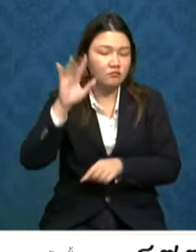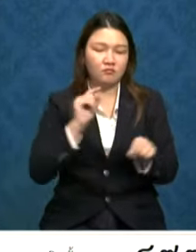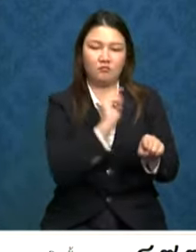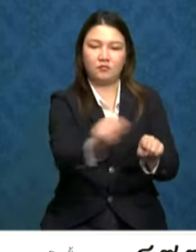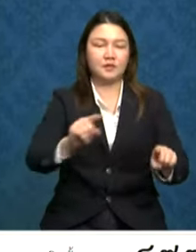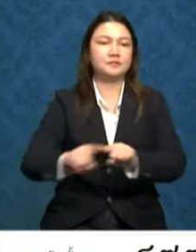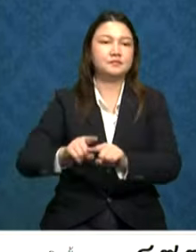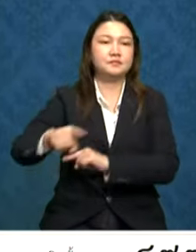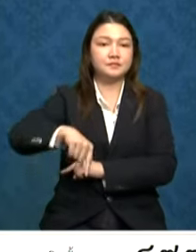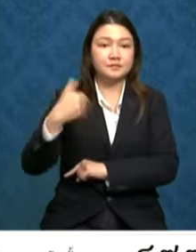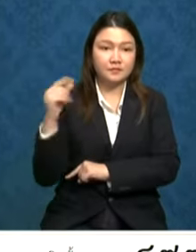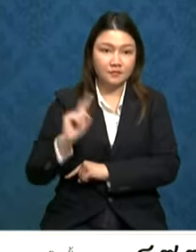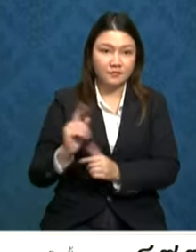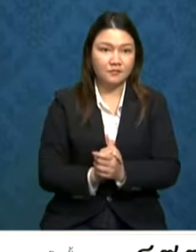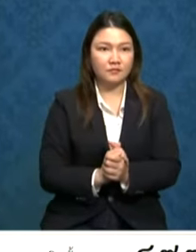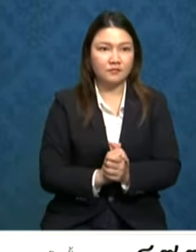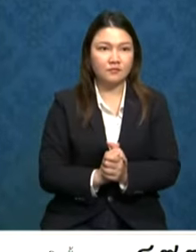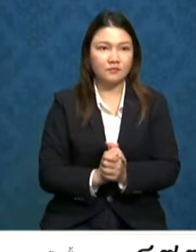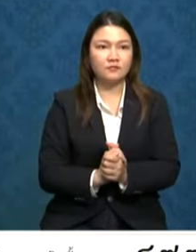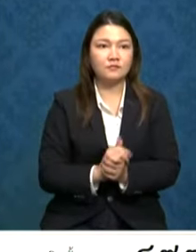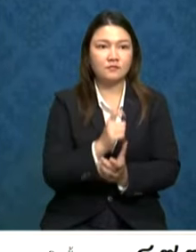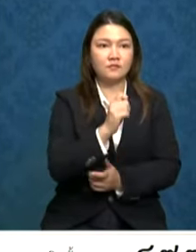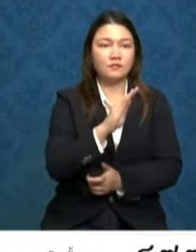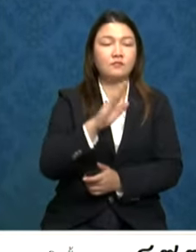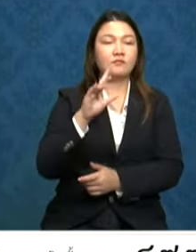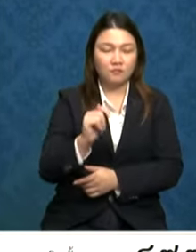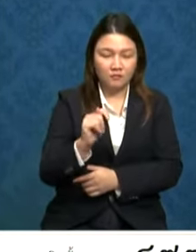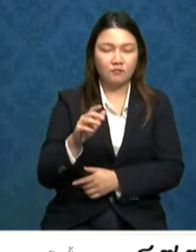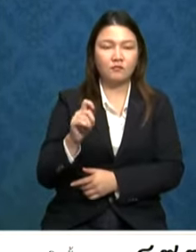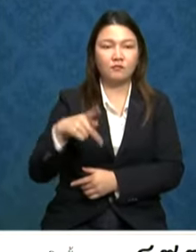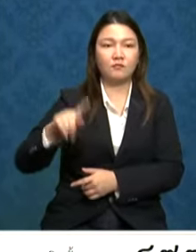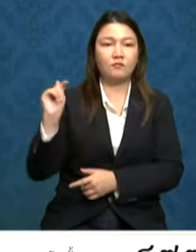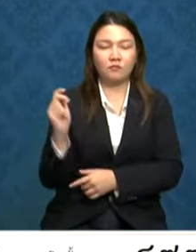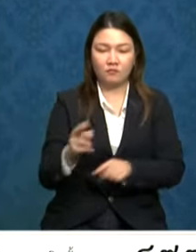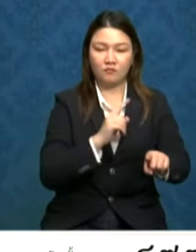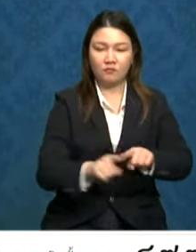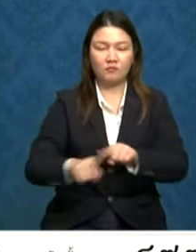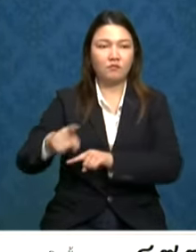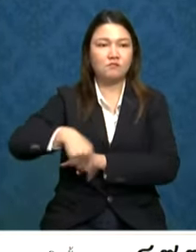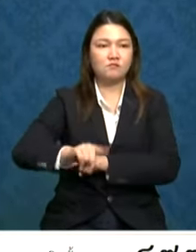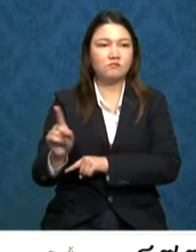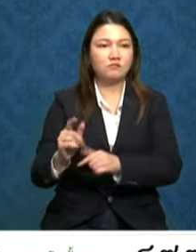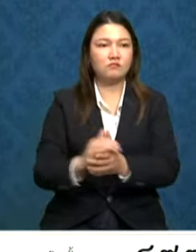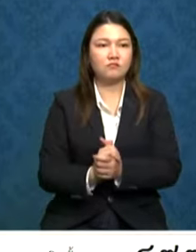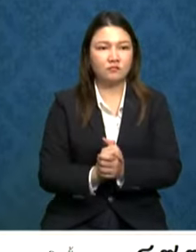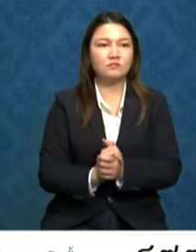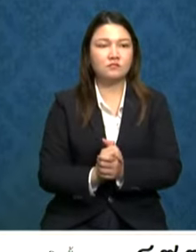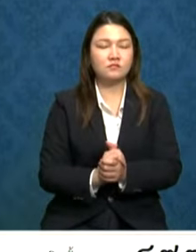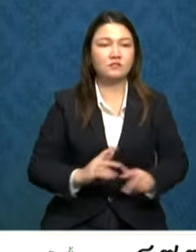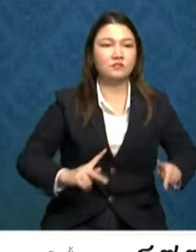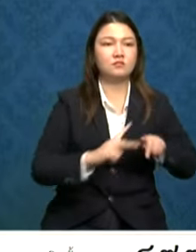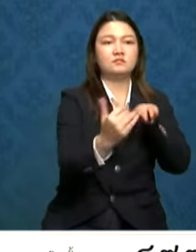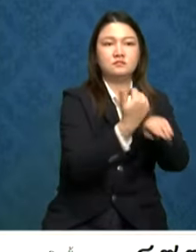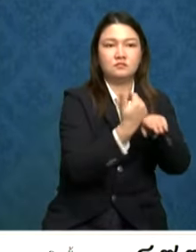นะครับหน่วยงานท้องถิ่นหรือว่าสังกัดนะครับเอ่อไม่ว่าจะเป็นเป็นกระทรวงคมนาคม